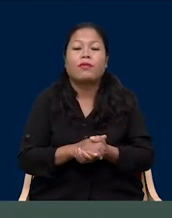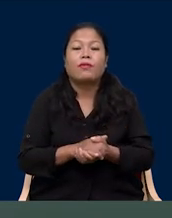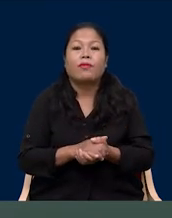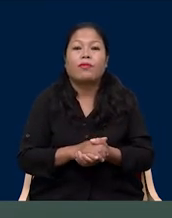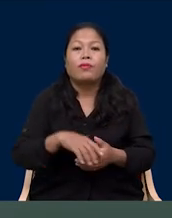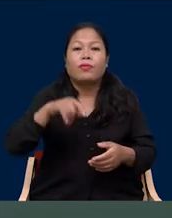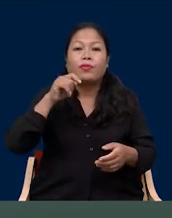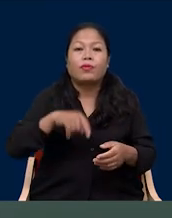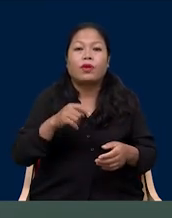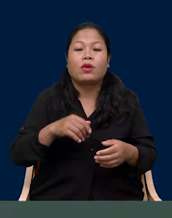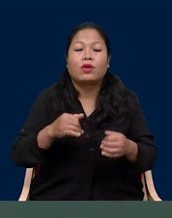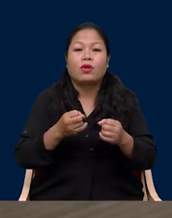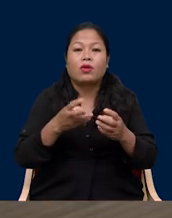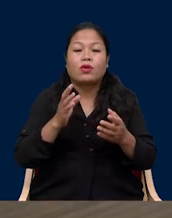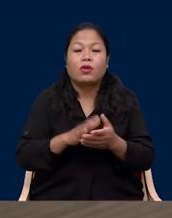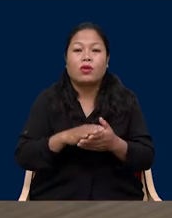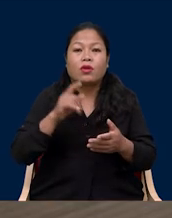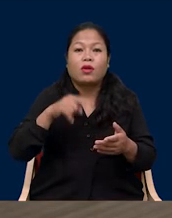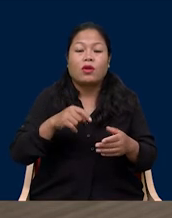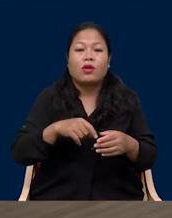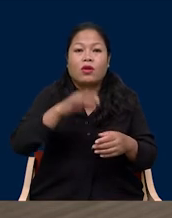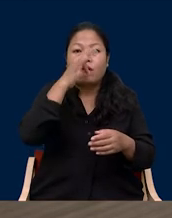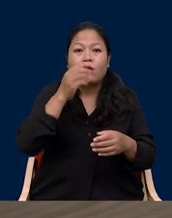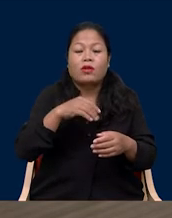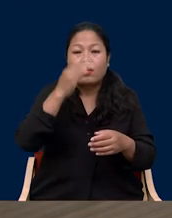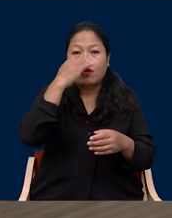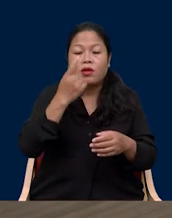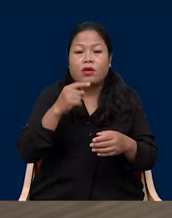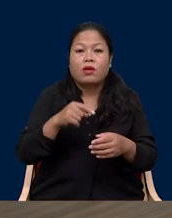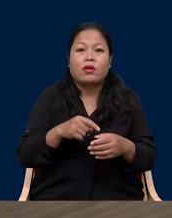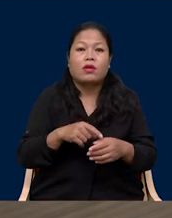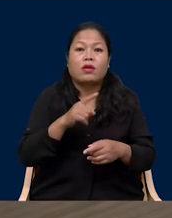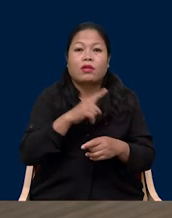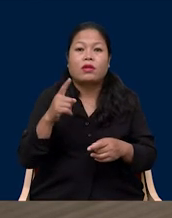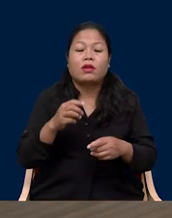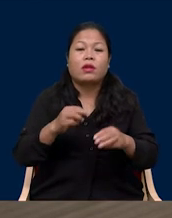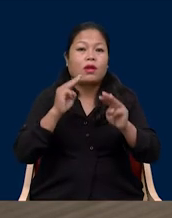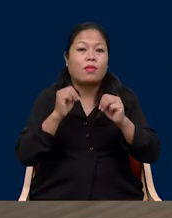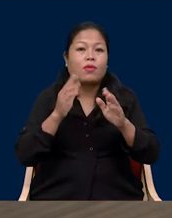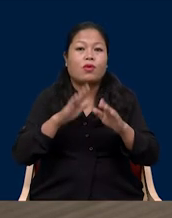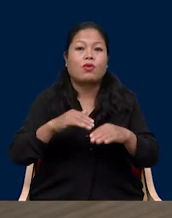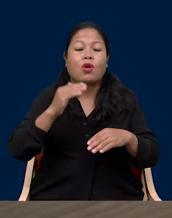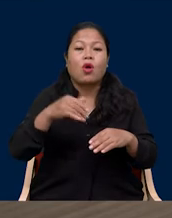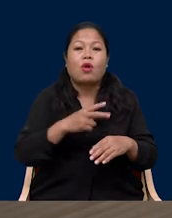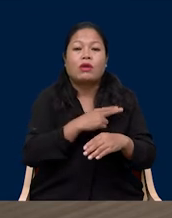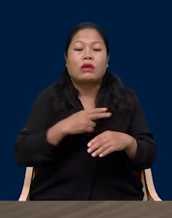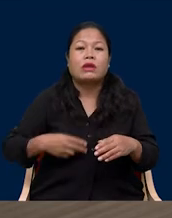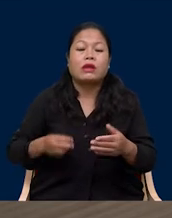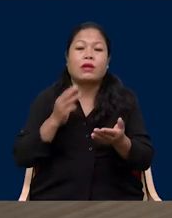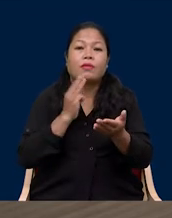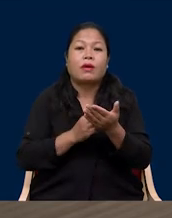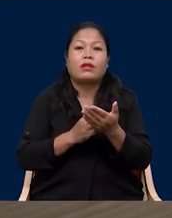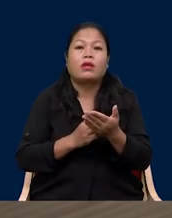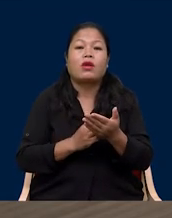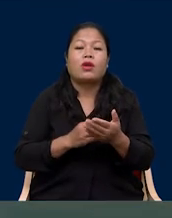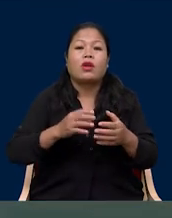थियो हाम्रो ट्रेडिसनल स्किल सेटहरू चाहिँ। सो अहिलेको हिसाबमा डिजाइनर आजको कन्टेक्स्टमा चाहिँ मलाई के लाग्छ भने इट्स भेरी इम्पोर्टेन्ट कि हामी हरेक